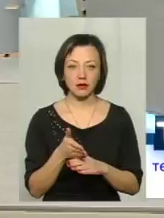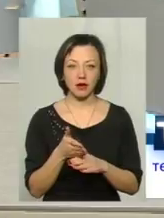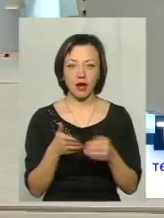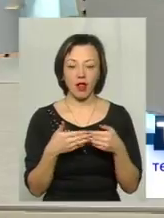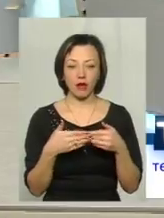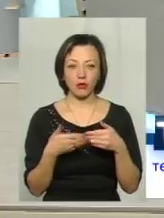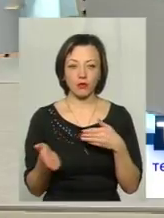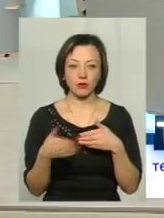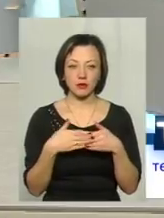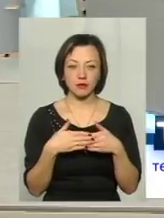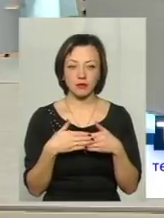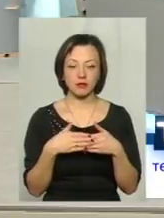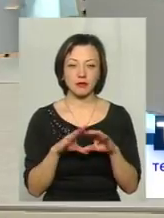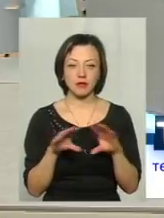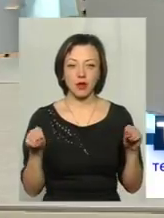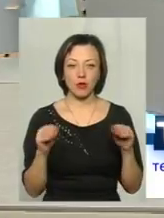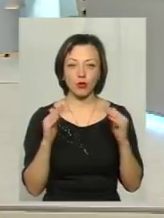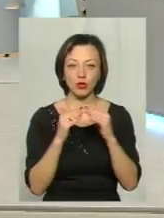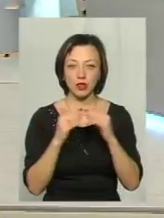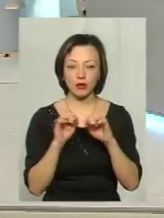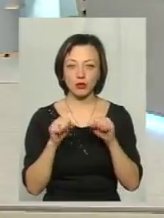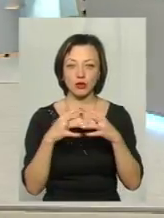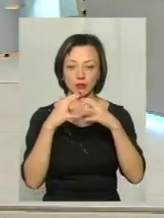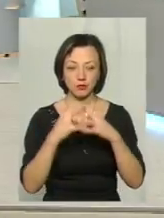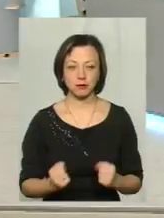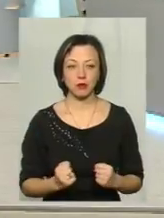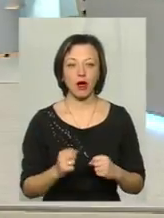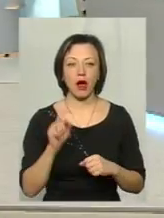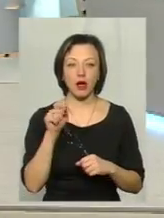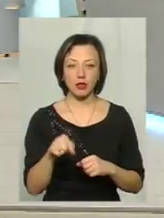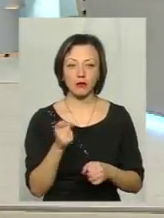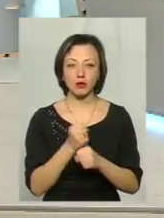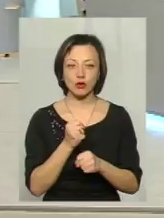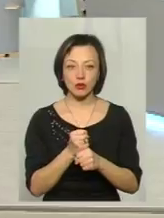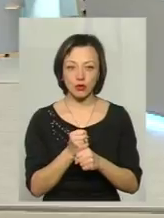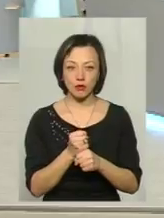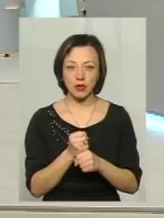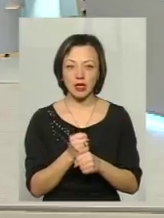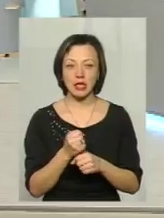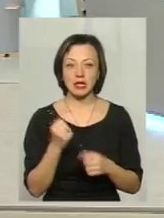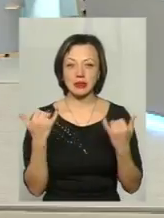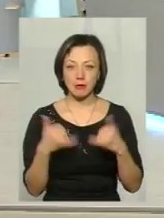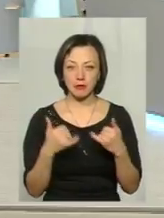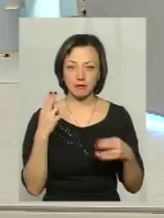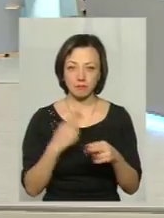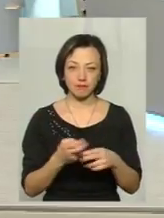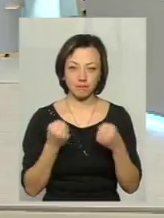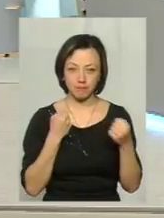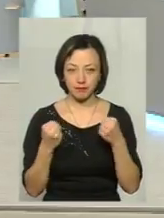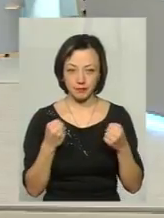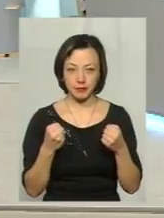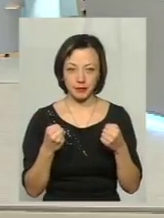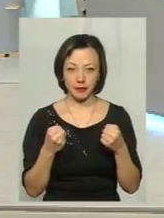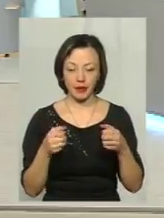кладовочку, закривається і все. Будинок може розвалитися, а там зроблена з бетону, залізобетону, така